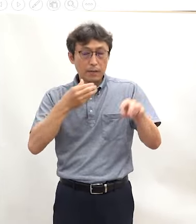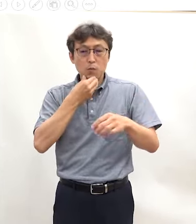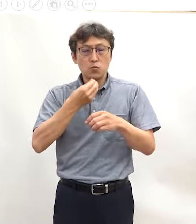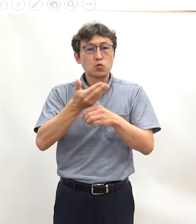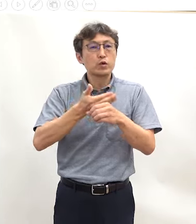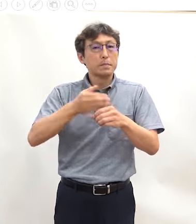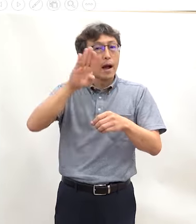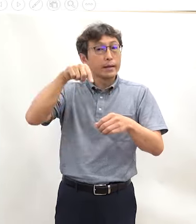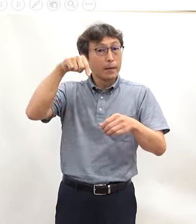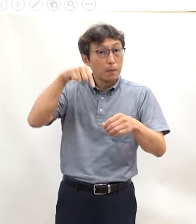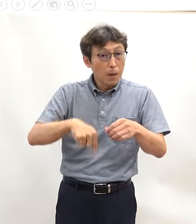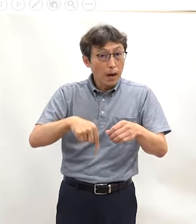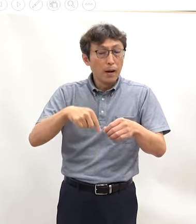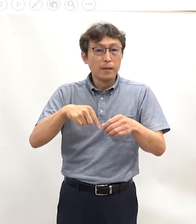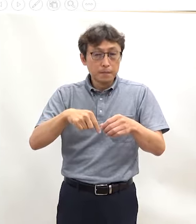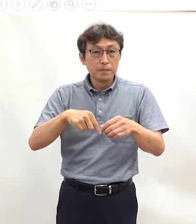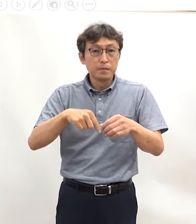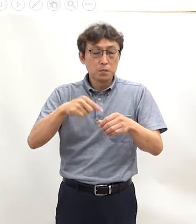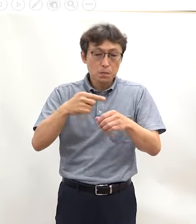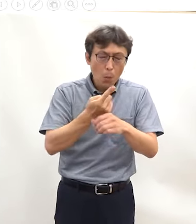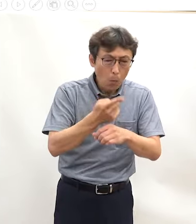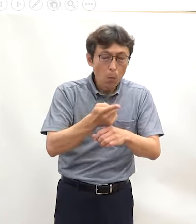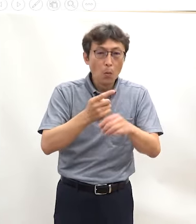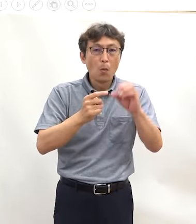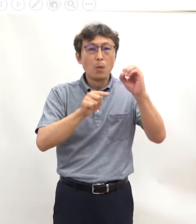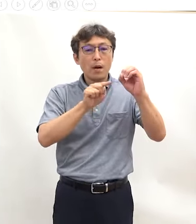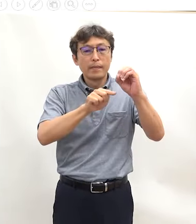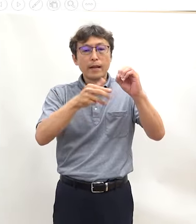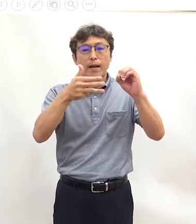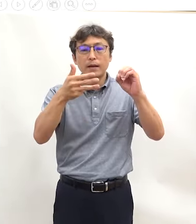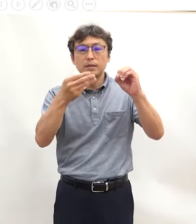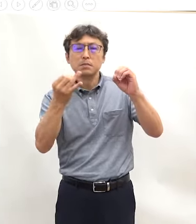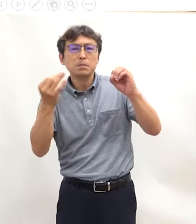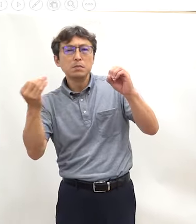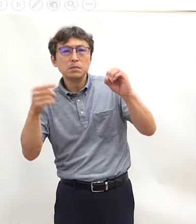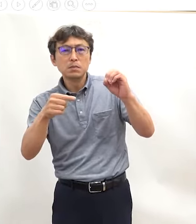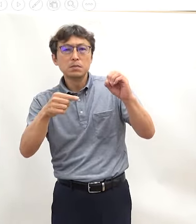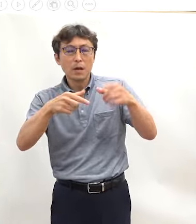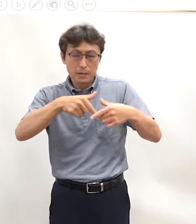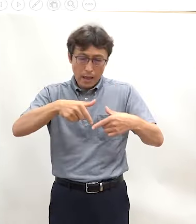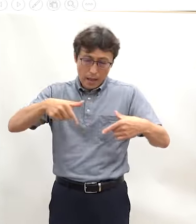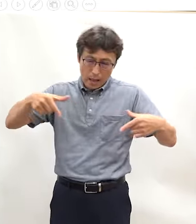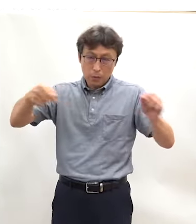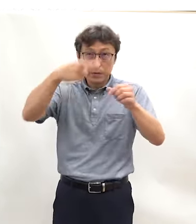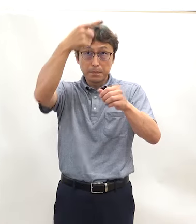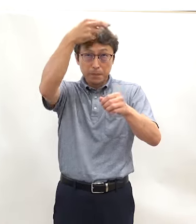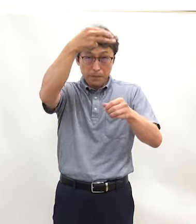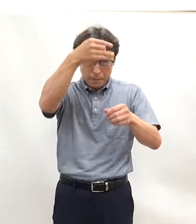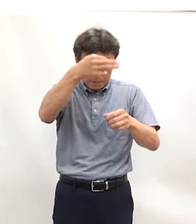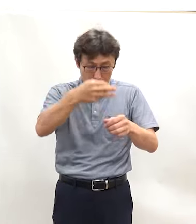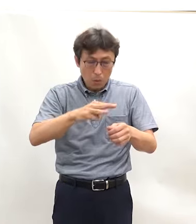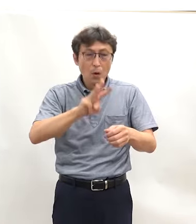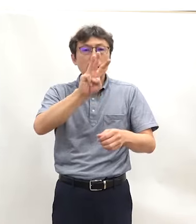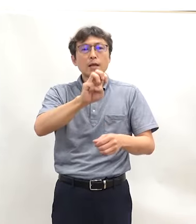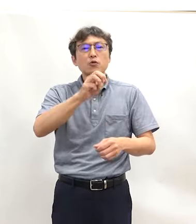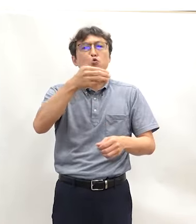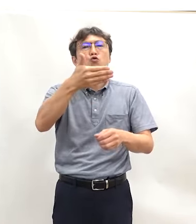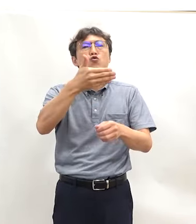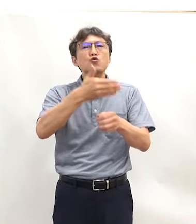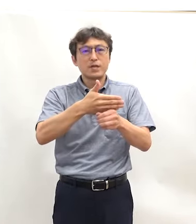0.858% ということで、まあ、下から9番目、全国39位という状況になっています。先日、福島県